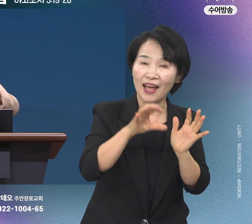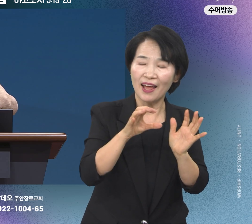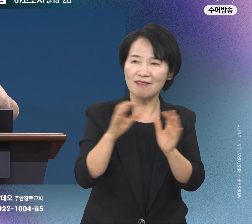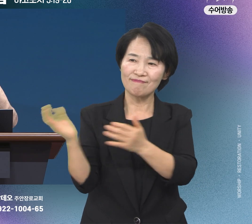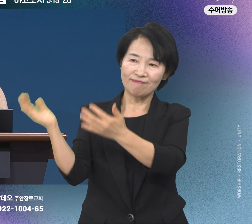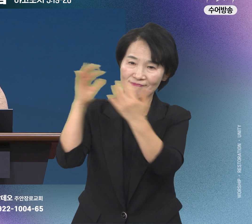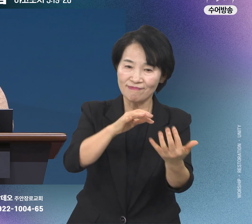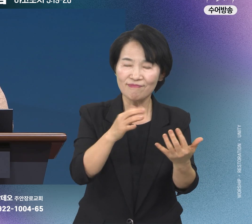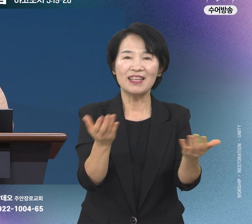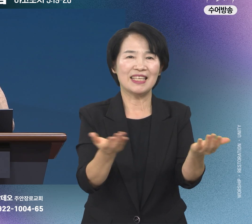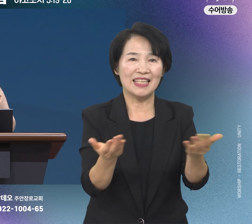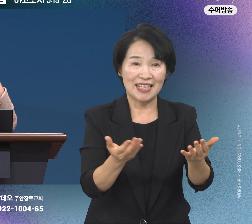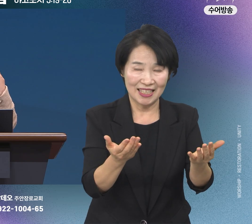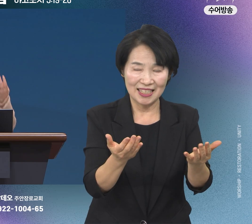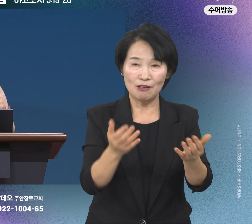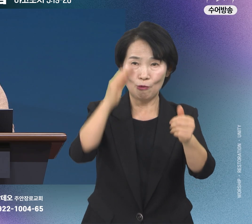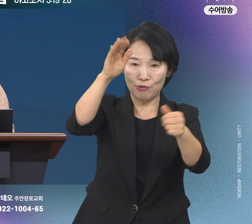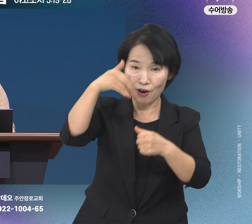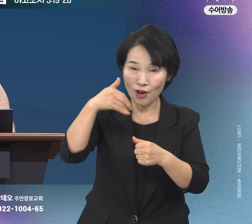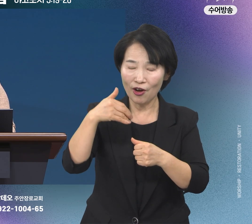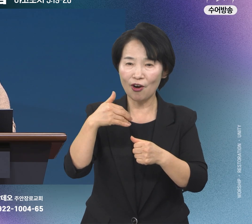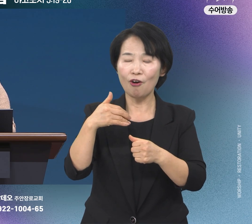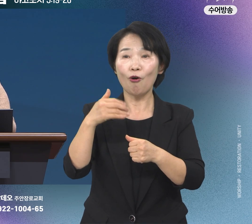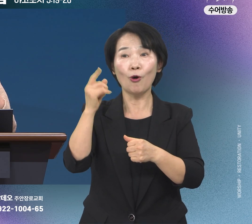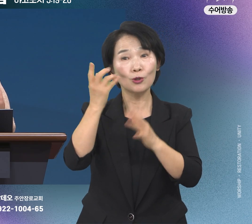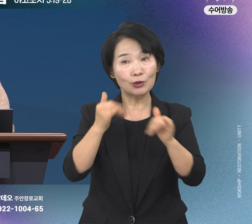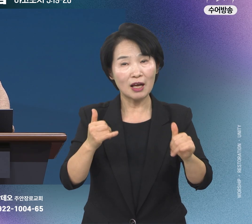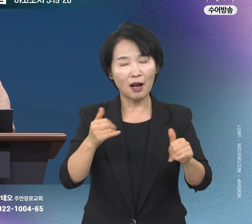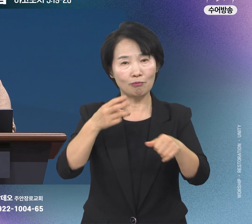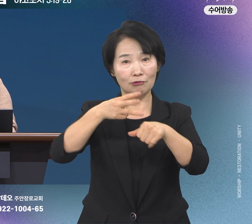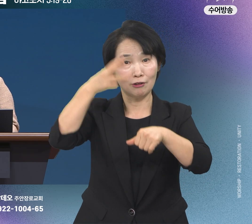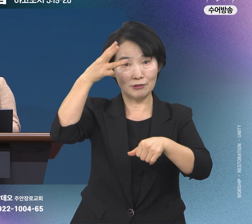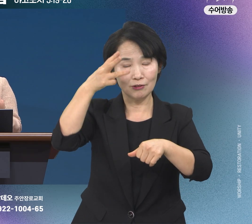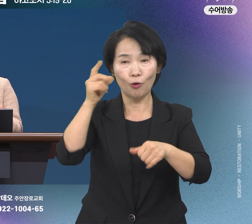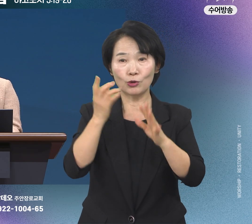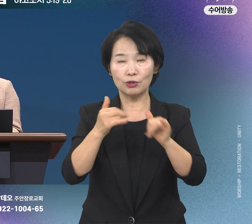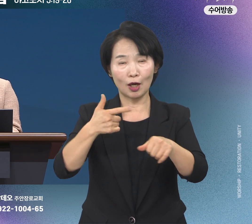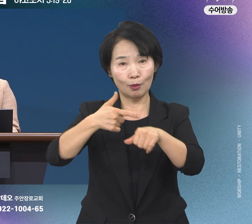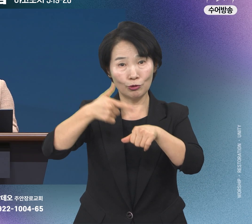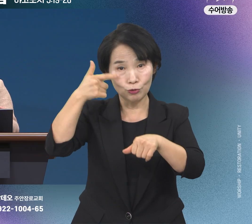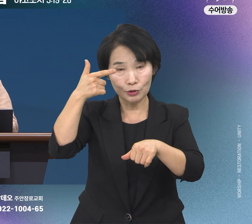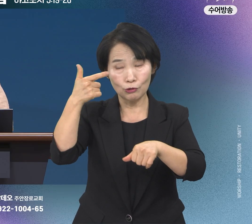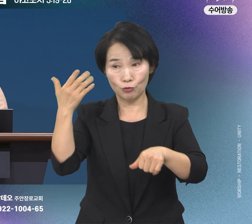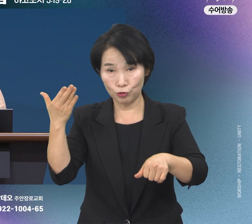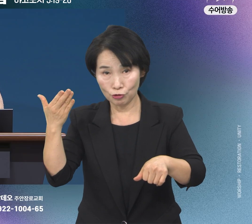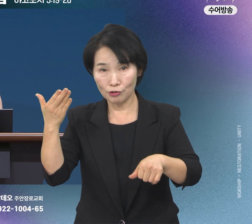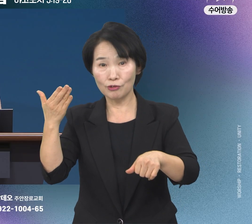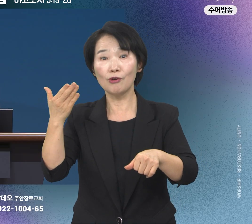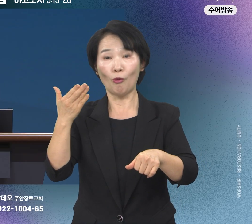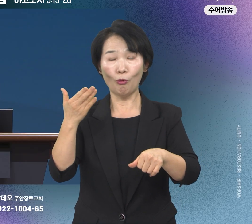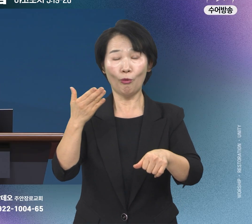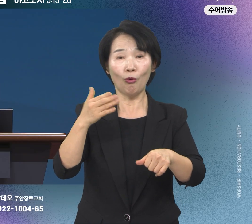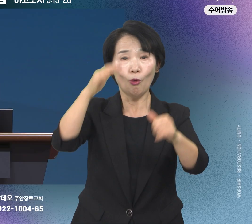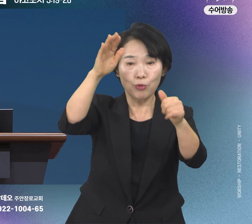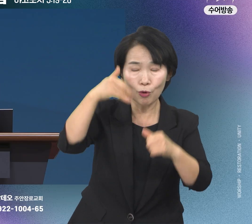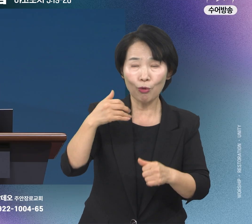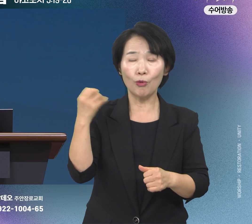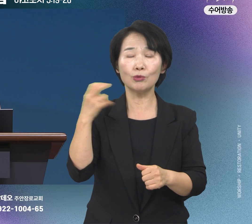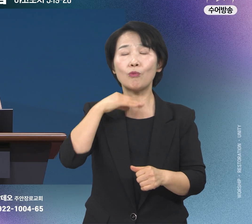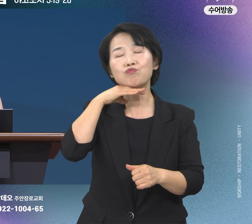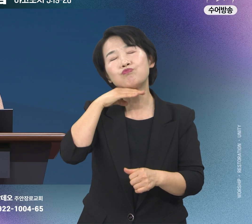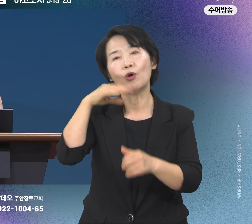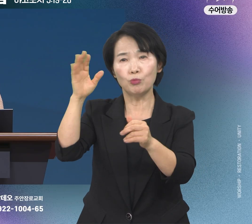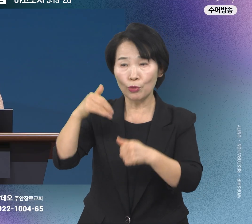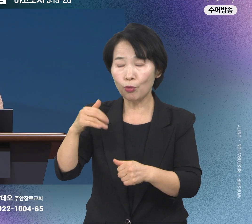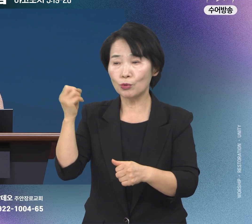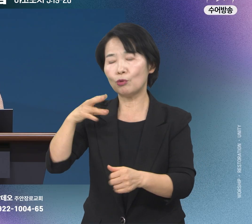하는 사람들을 이제 불러요. 누구는 제3시에, 누구는 6시, 누구는 이제 9시. 이제 일하는 사람이 있다는 거예요. 근데 이제